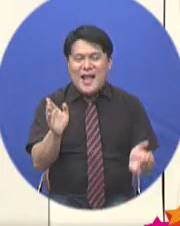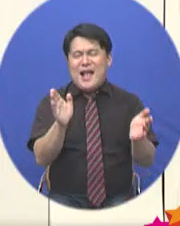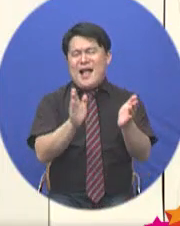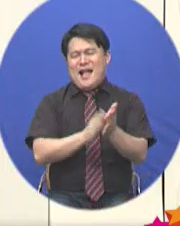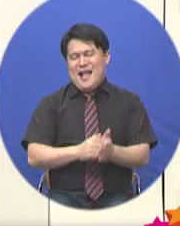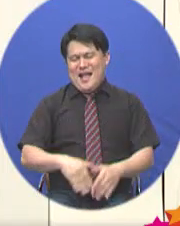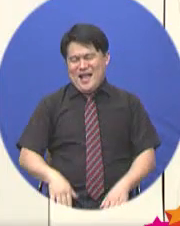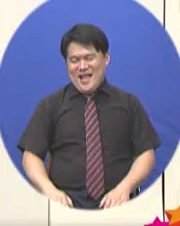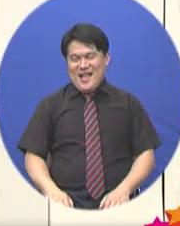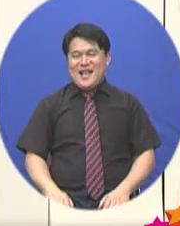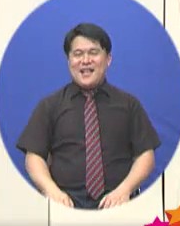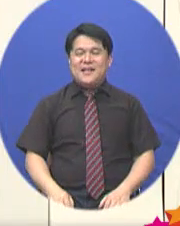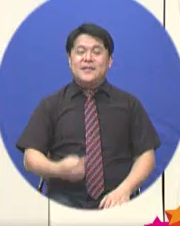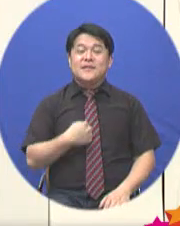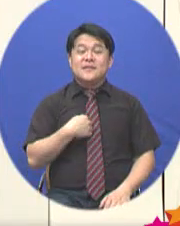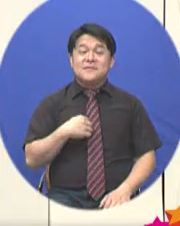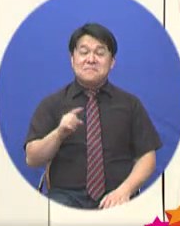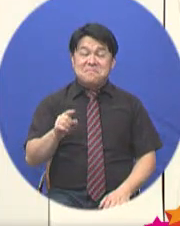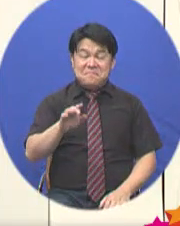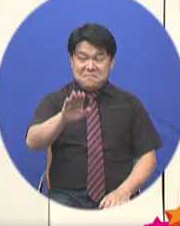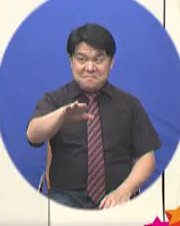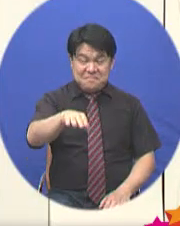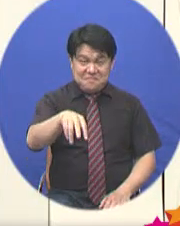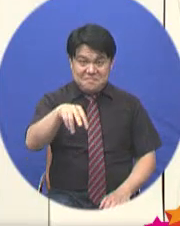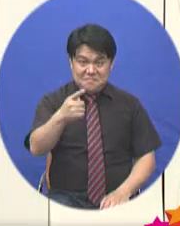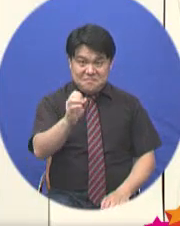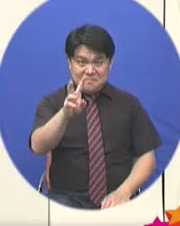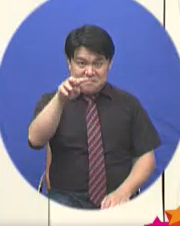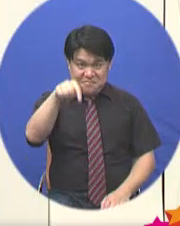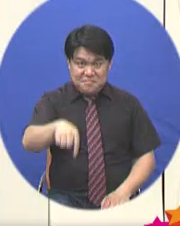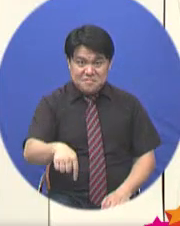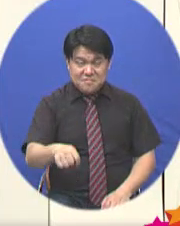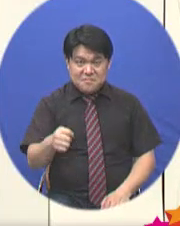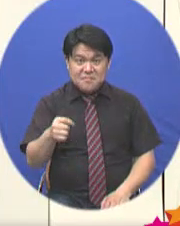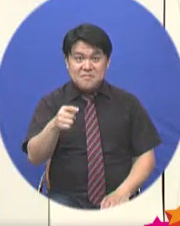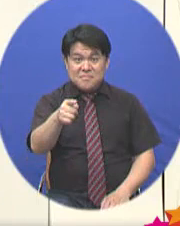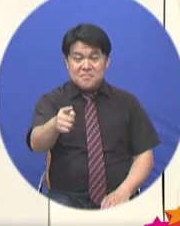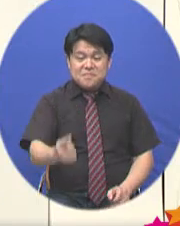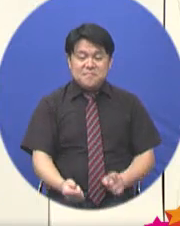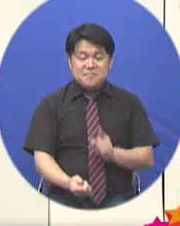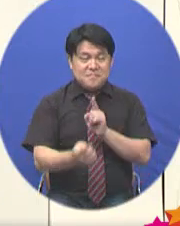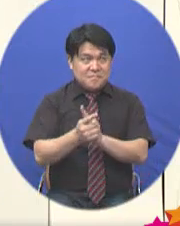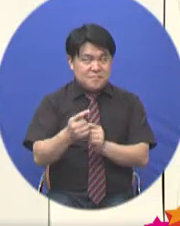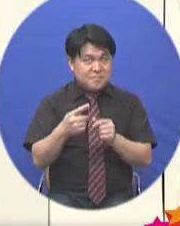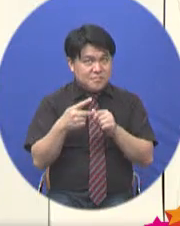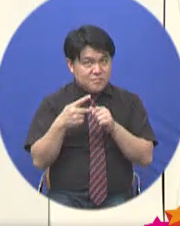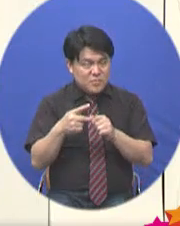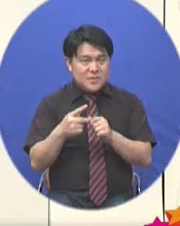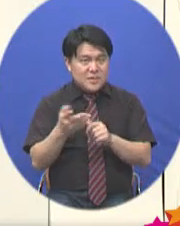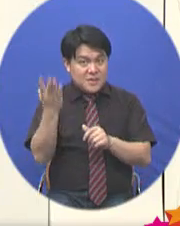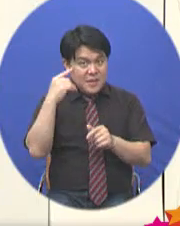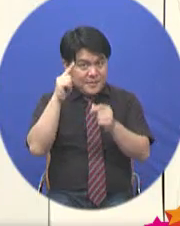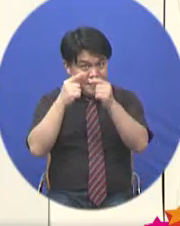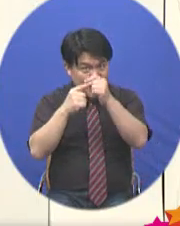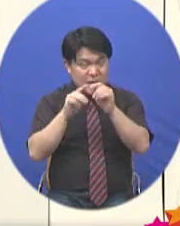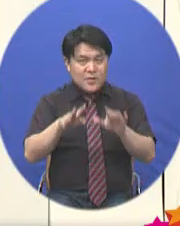네. 내가 여기 송범수 선생님하고 두 번째거든요. 네. 네.